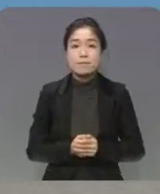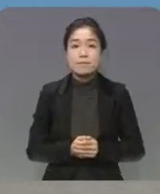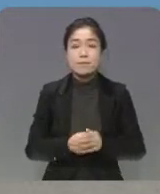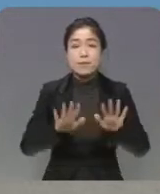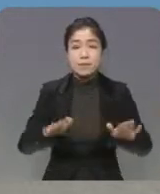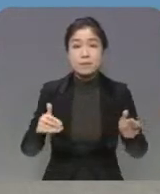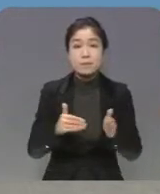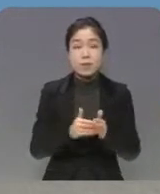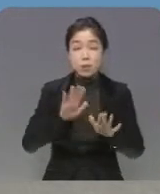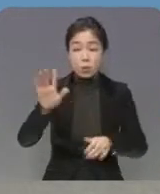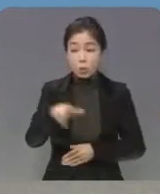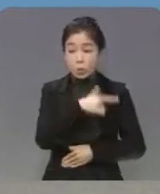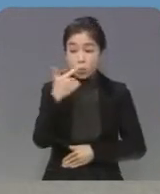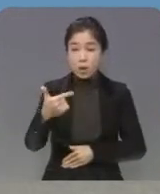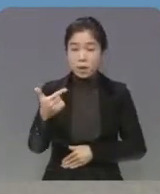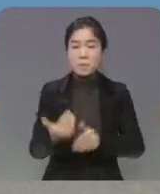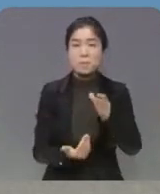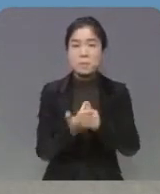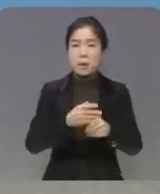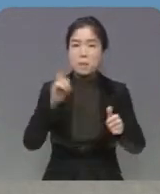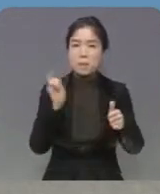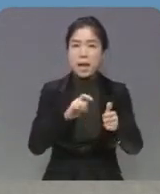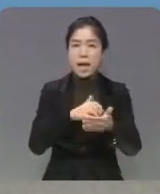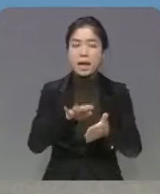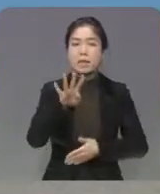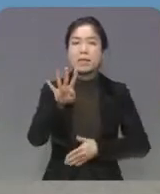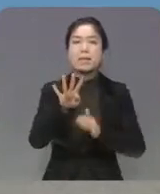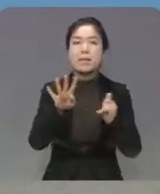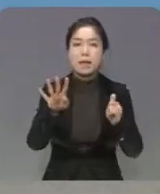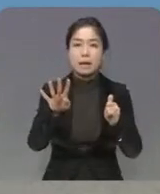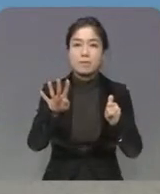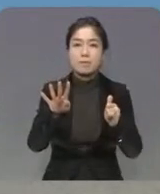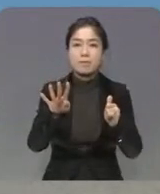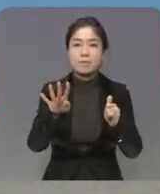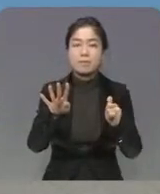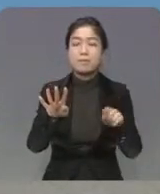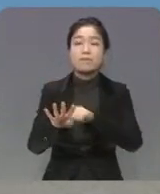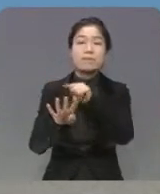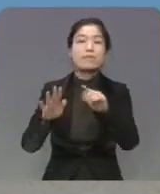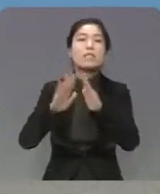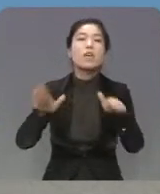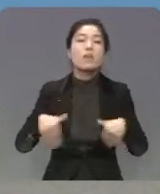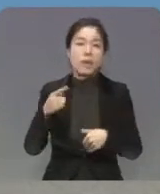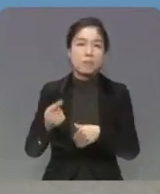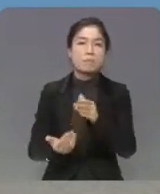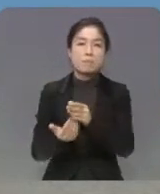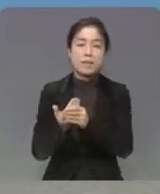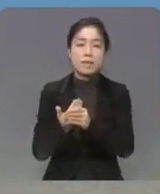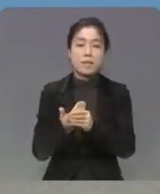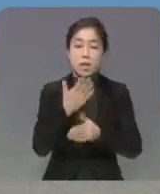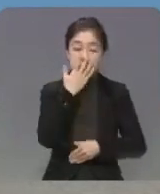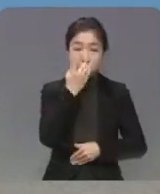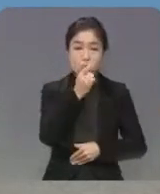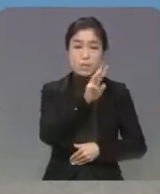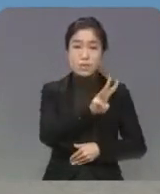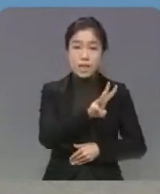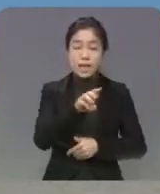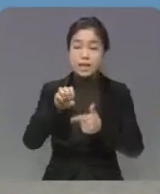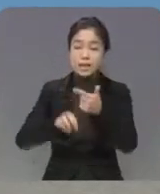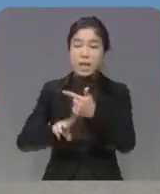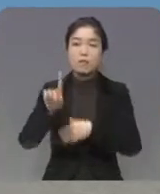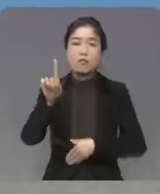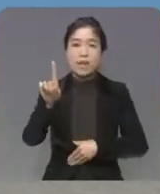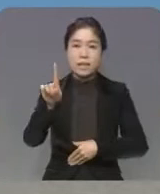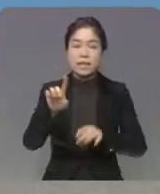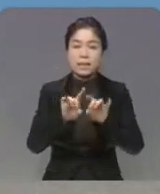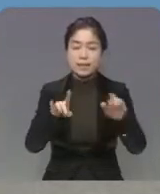4 현재까지 오늘 하루 동안 발생한 확진 자는 모두 4명입니다 모두 전남에서 발생했는데요 순천에서 3명 나주에서 한